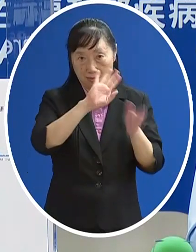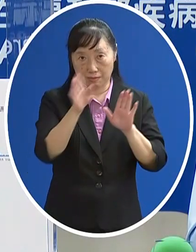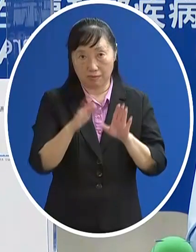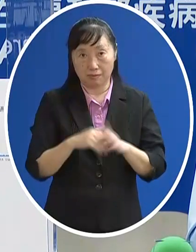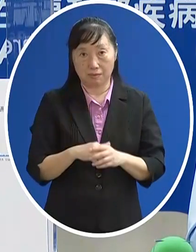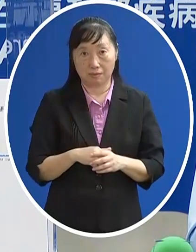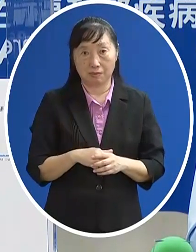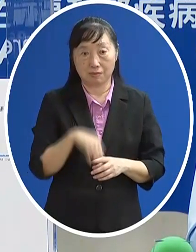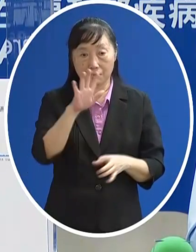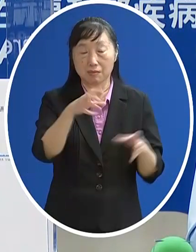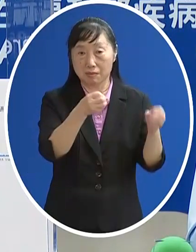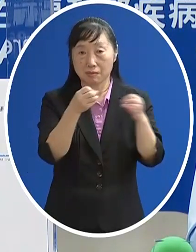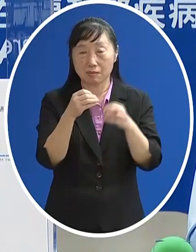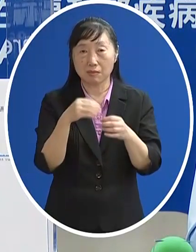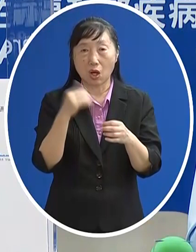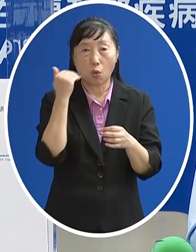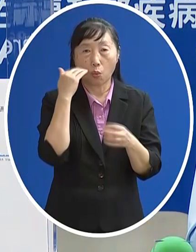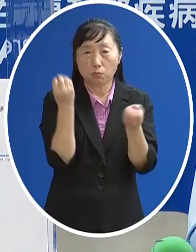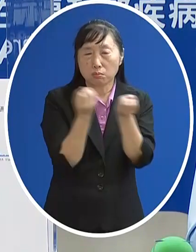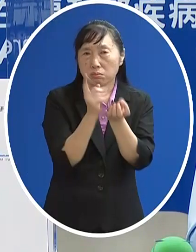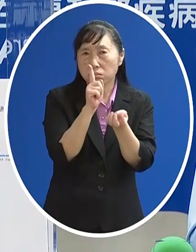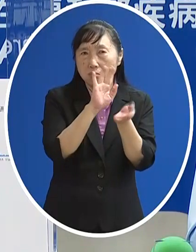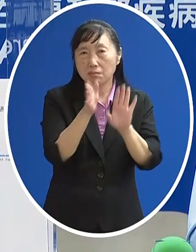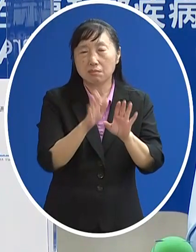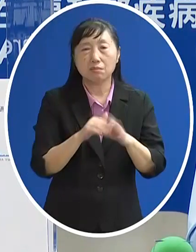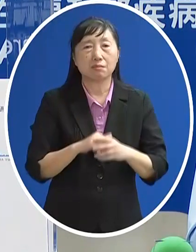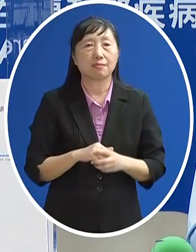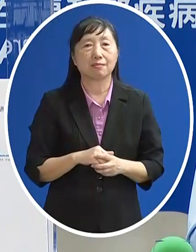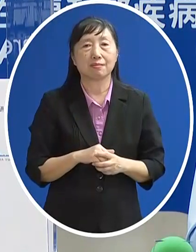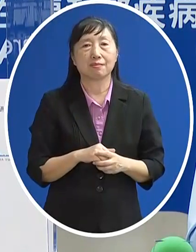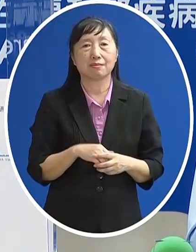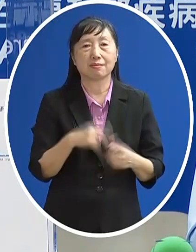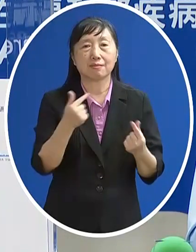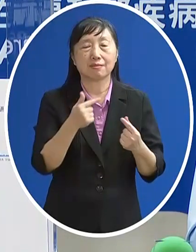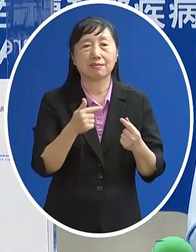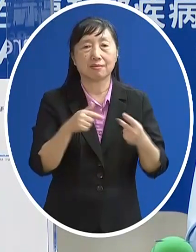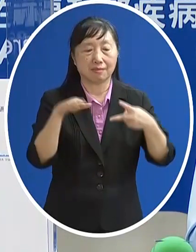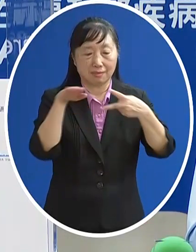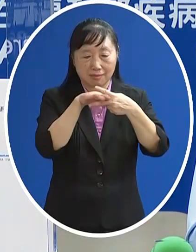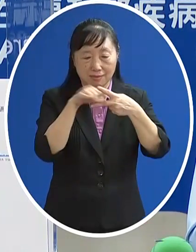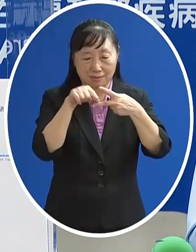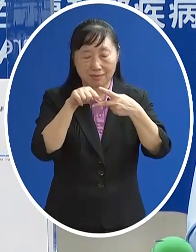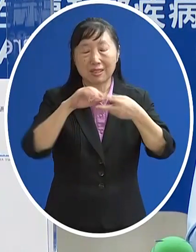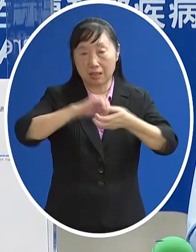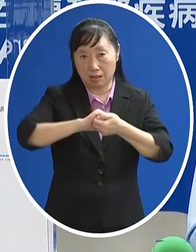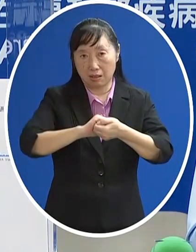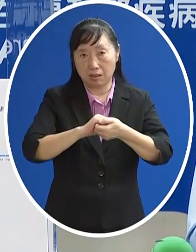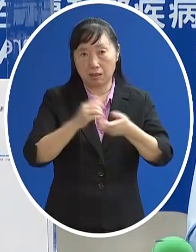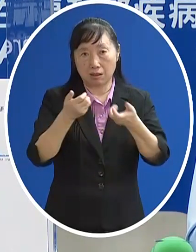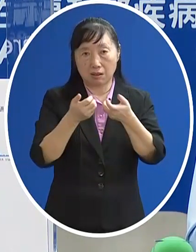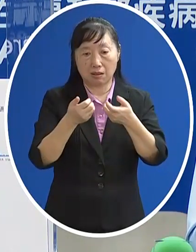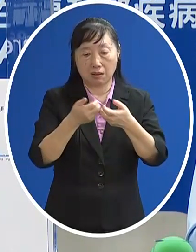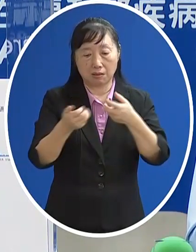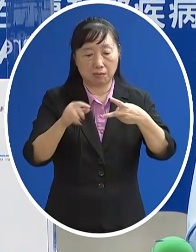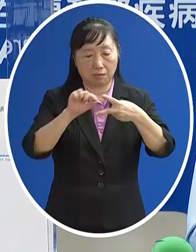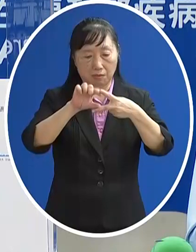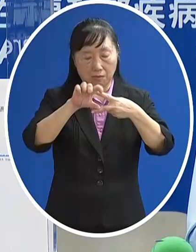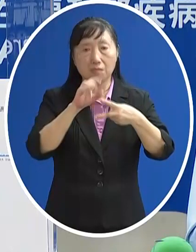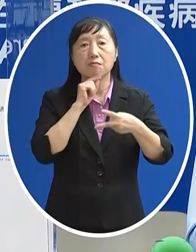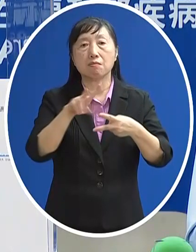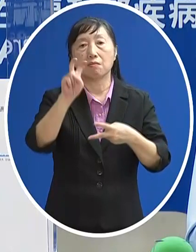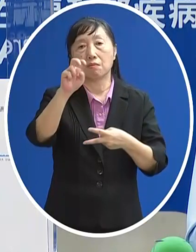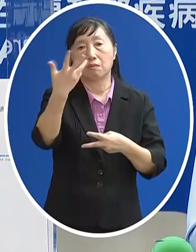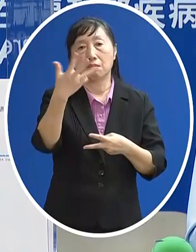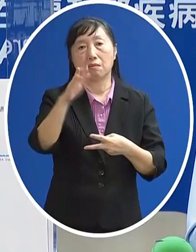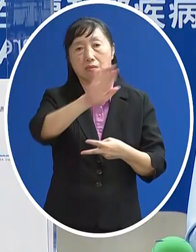量各种实际的情况，所以他建议就是说这也要相隔八周以上，好，那是针对的目标群